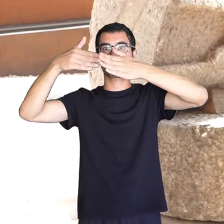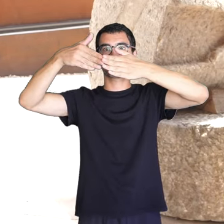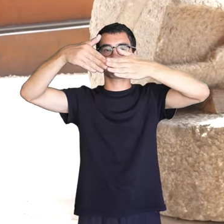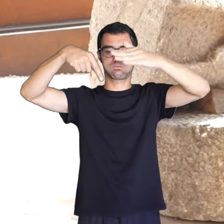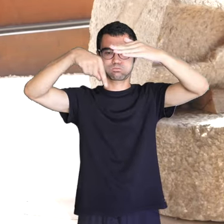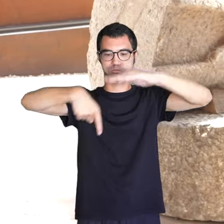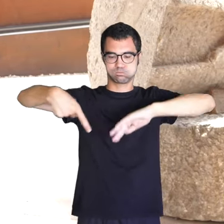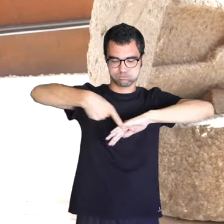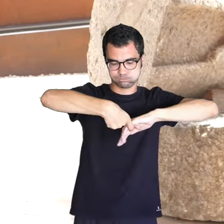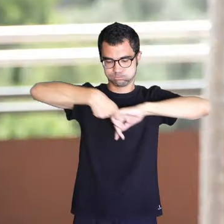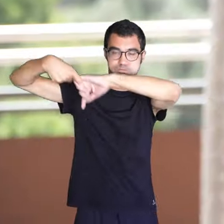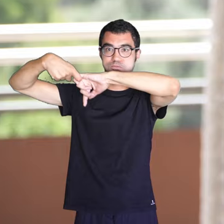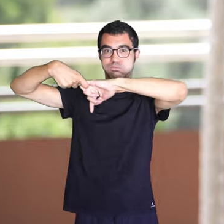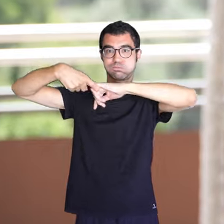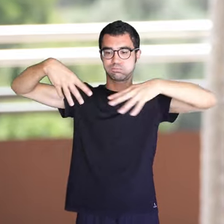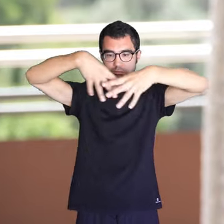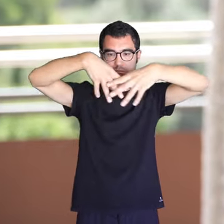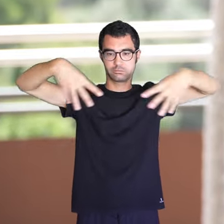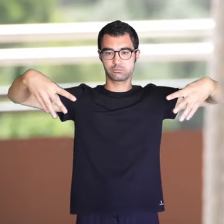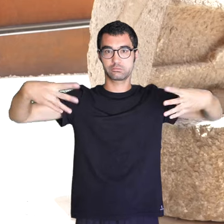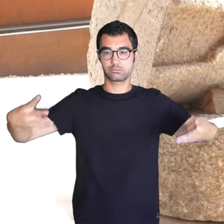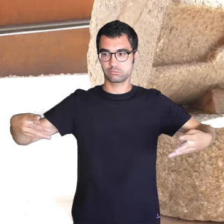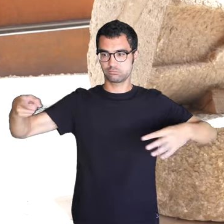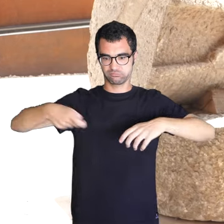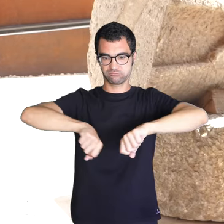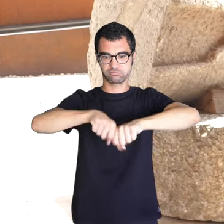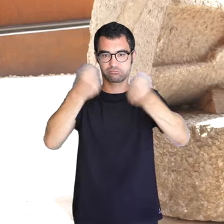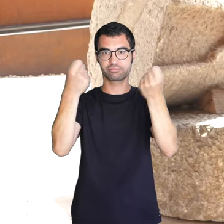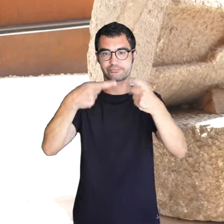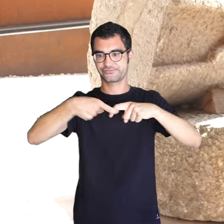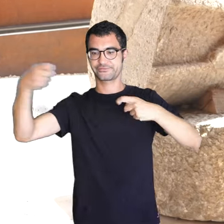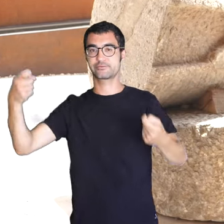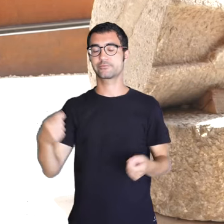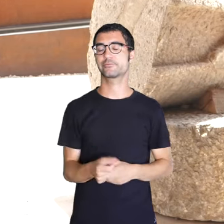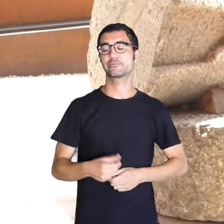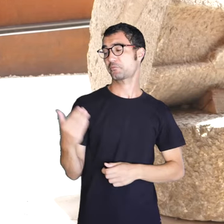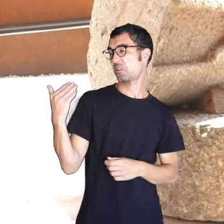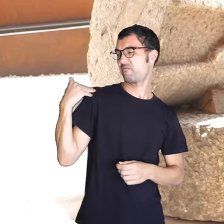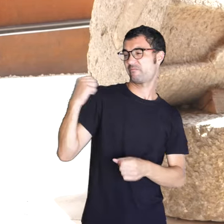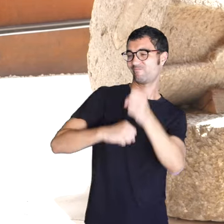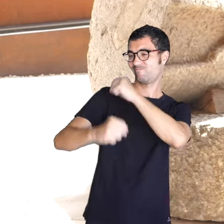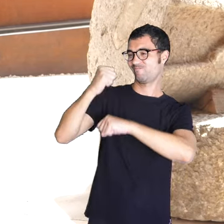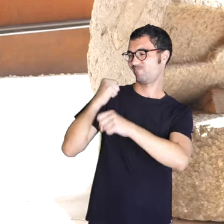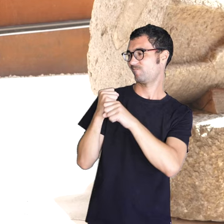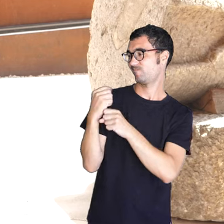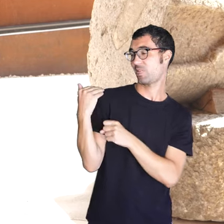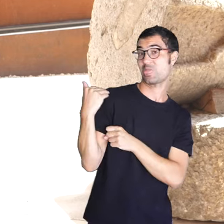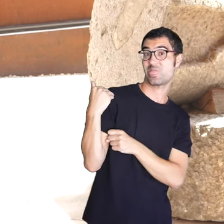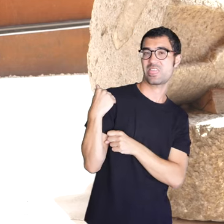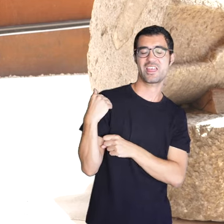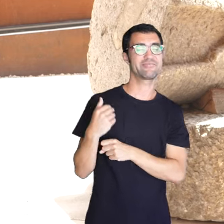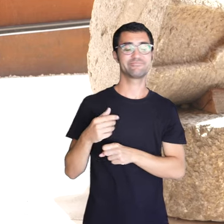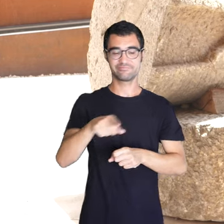damunt. I ja tens les xarxes de Vall Sàncora. Aquells anys darrers ens hem sentit molt, molt abandonats. A